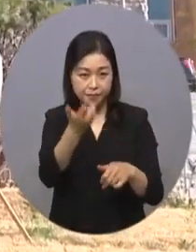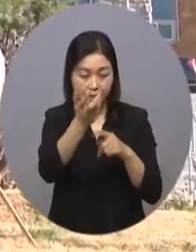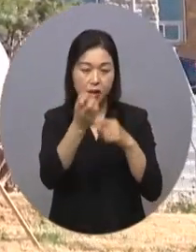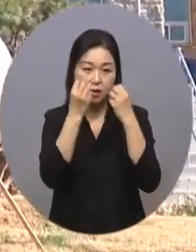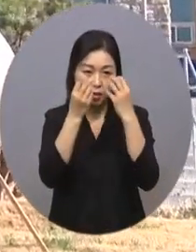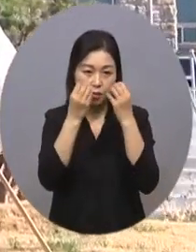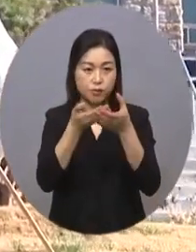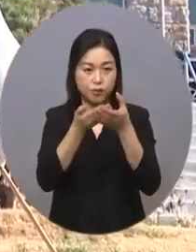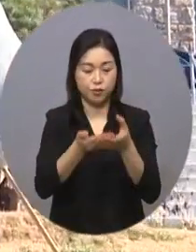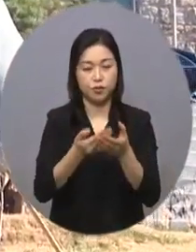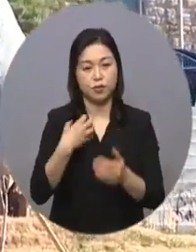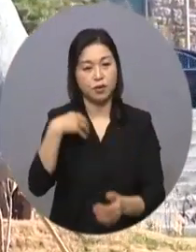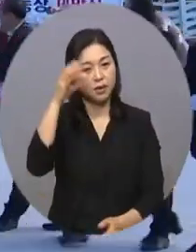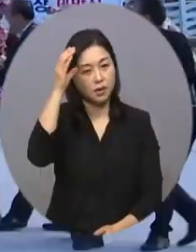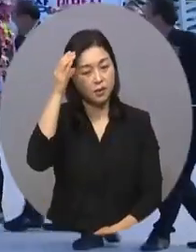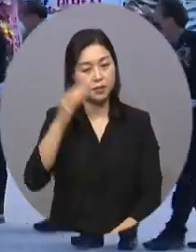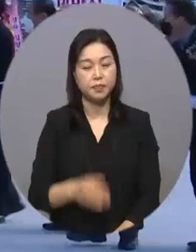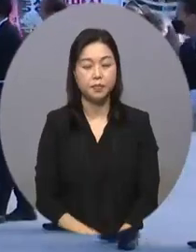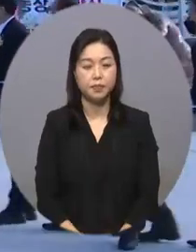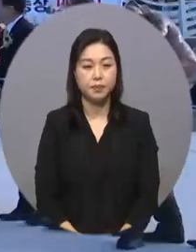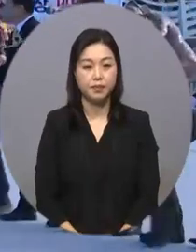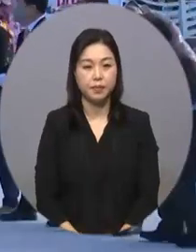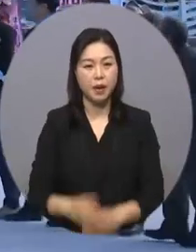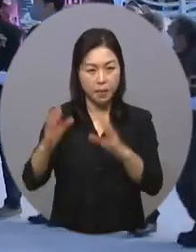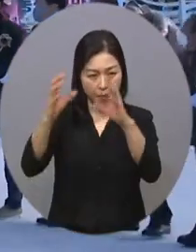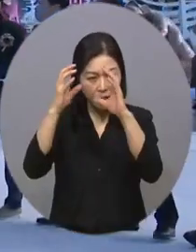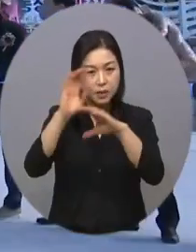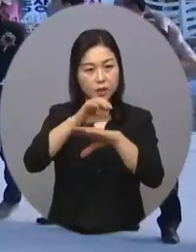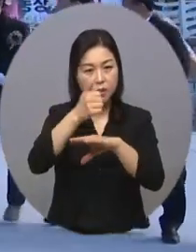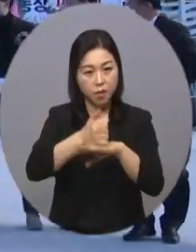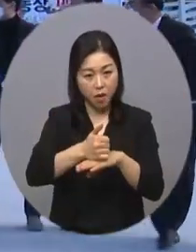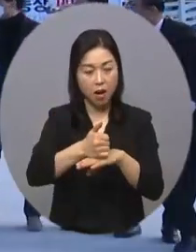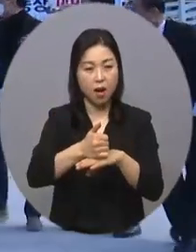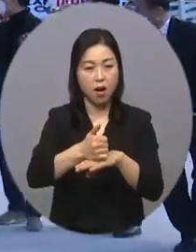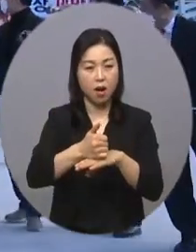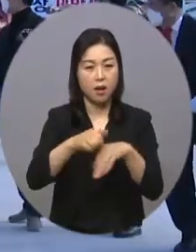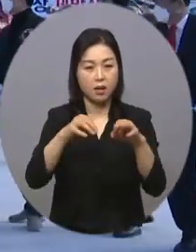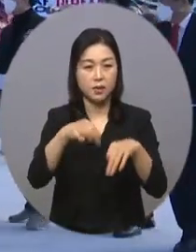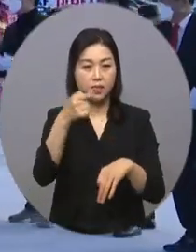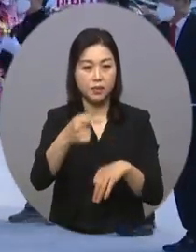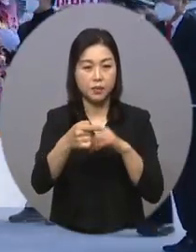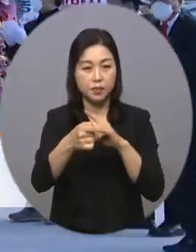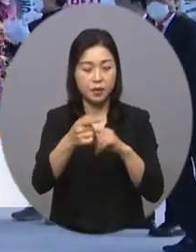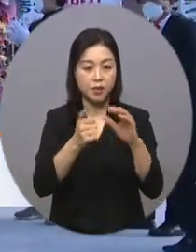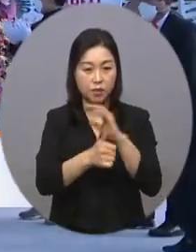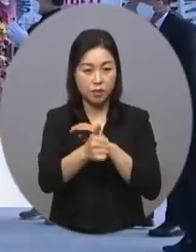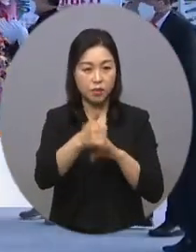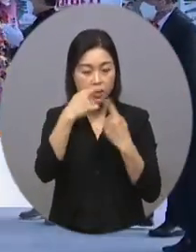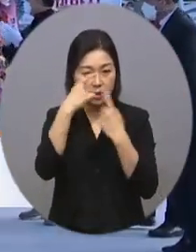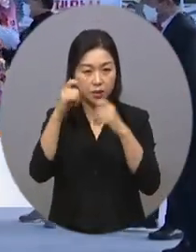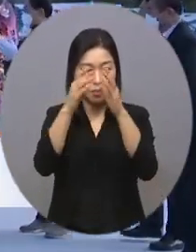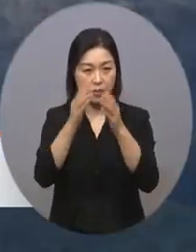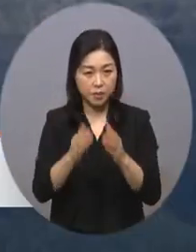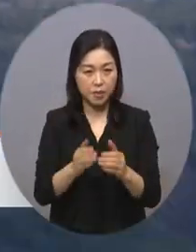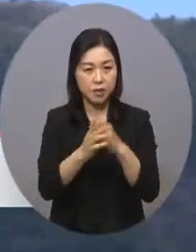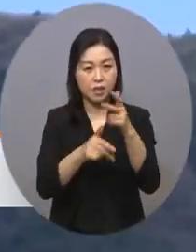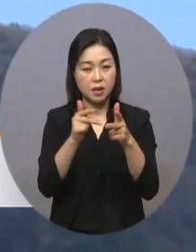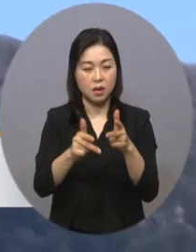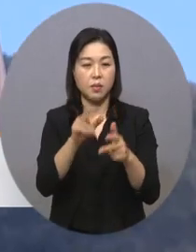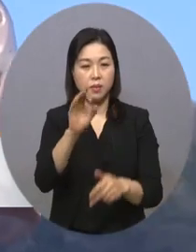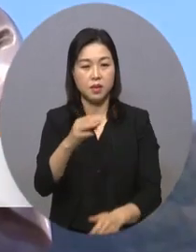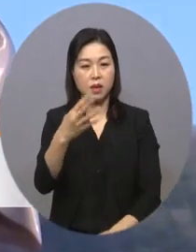구심점 역할이 기대되고 있습니다. 박치기왕 고 김일 선수를 기리는 동상은 사업비 4억 4천만 원을